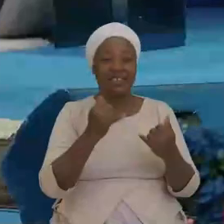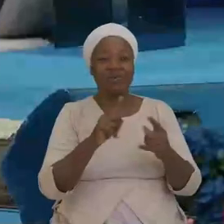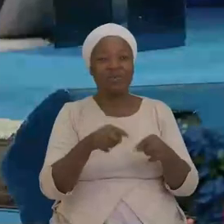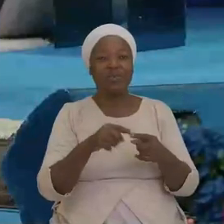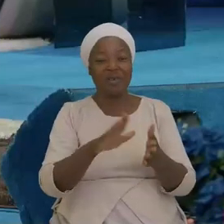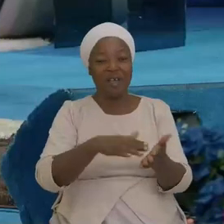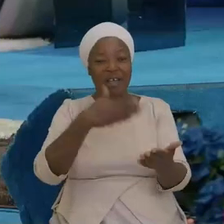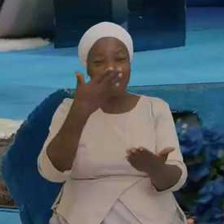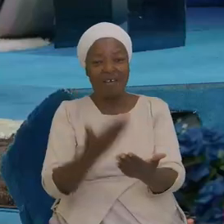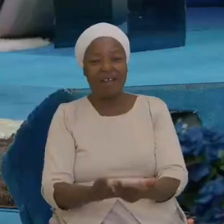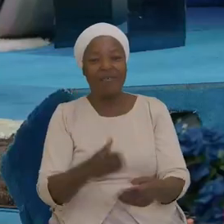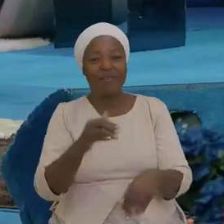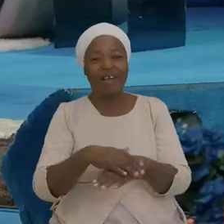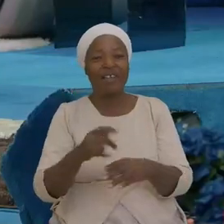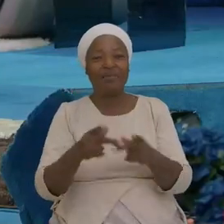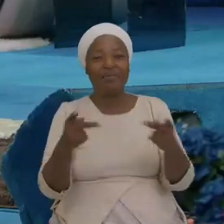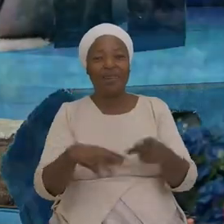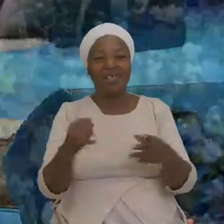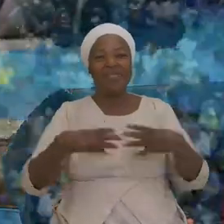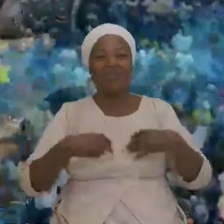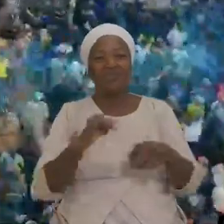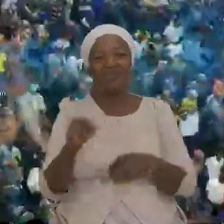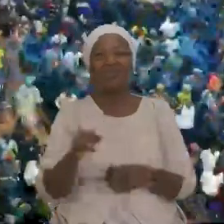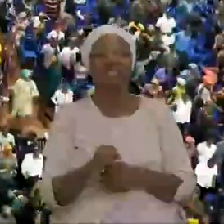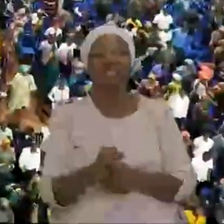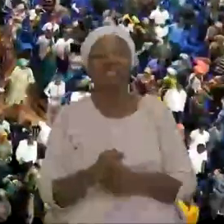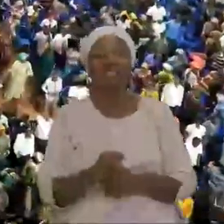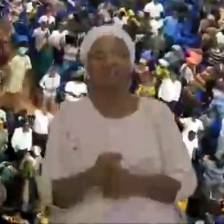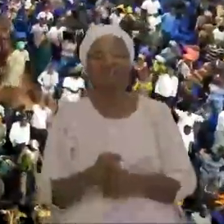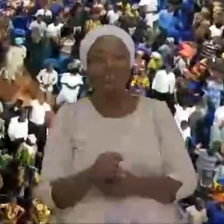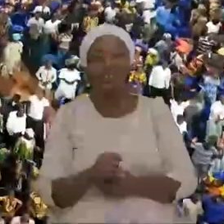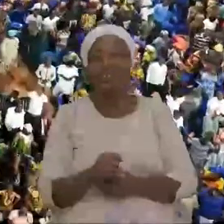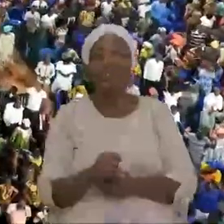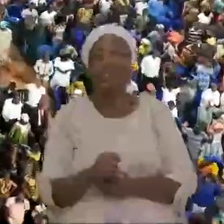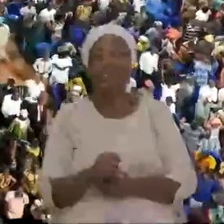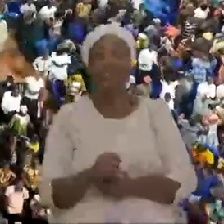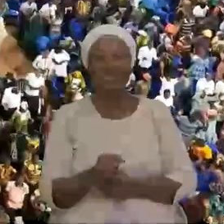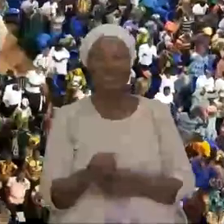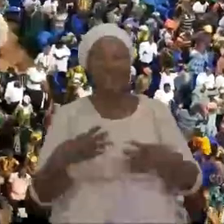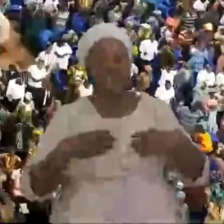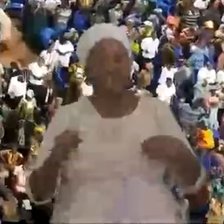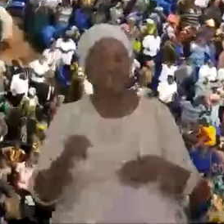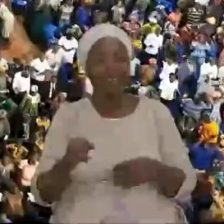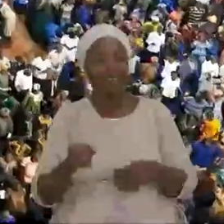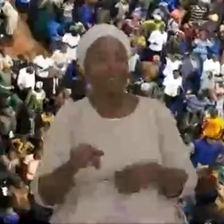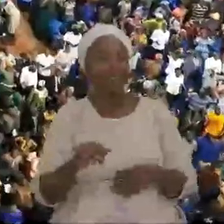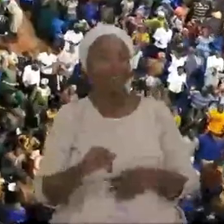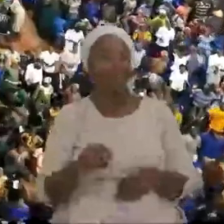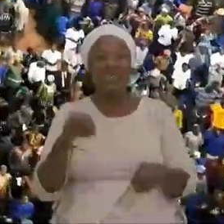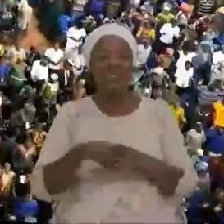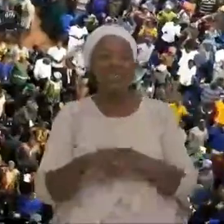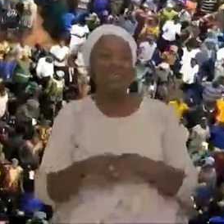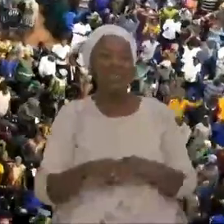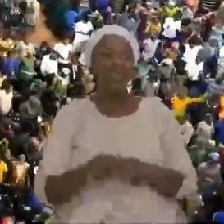Notre avion va maintenant atterrir à la destination de la guérison. La guérison sous